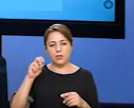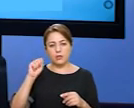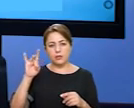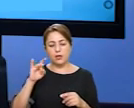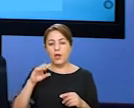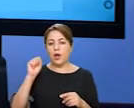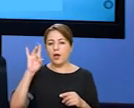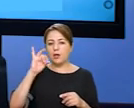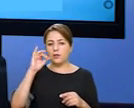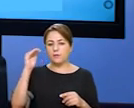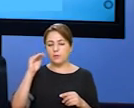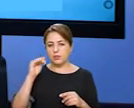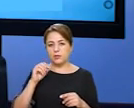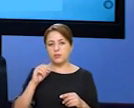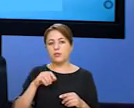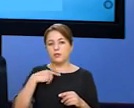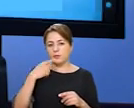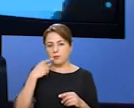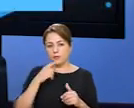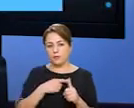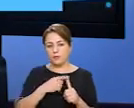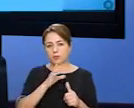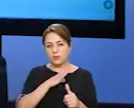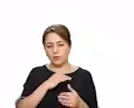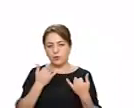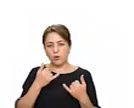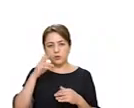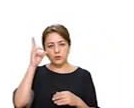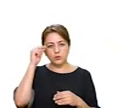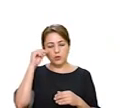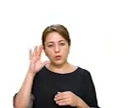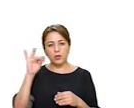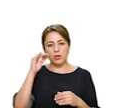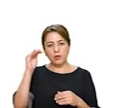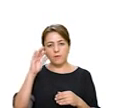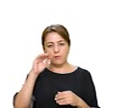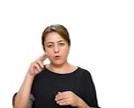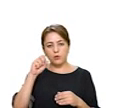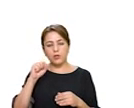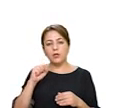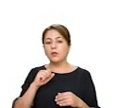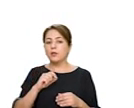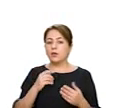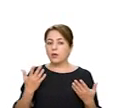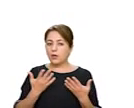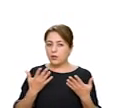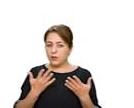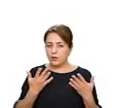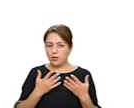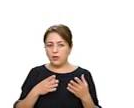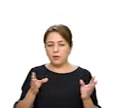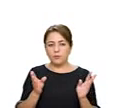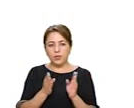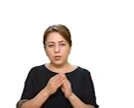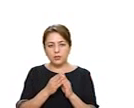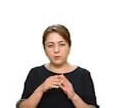Keling, avval sonli ifodalar haqida bir siz bilan gaplashsak. Sonli ifoda deb qanday